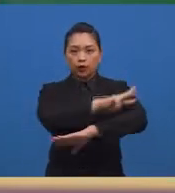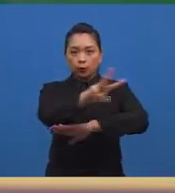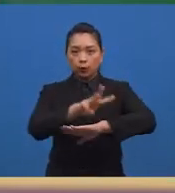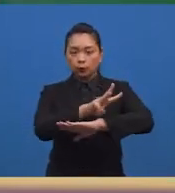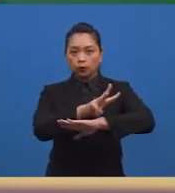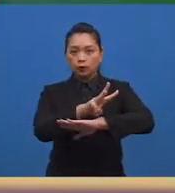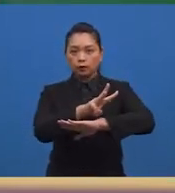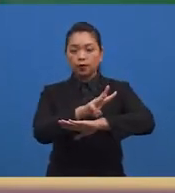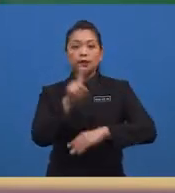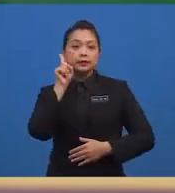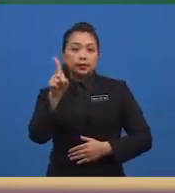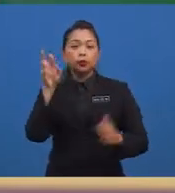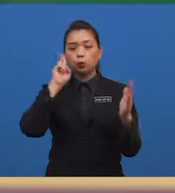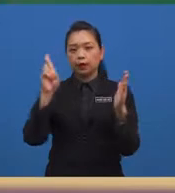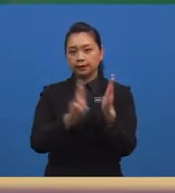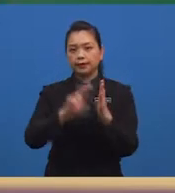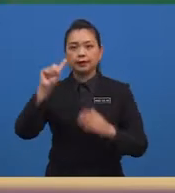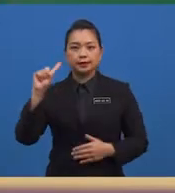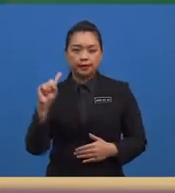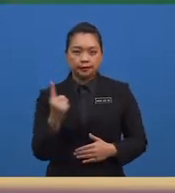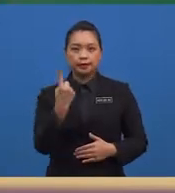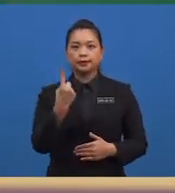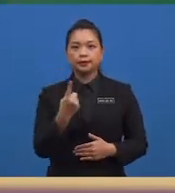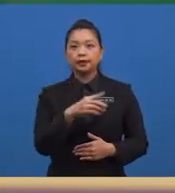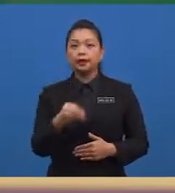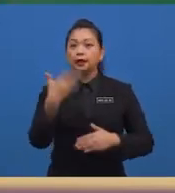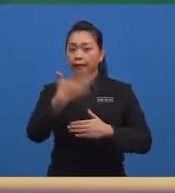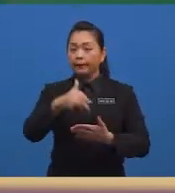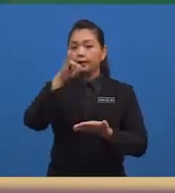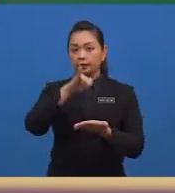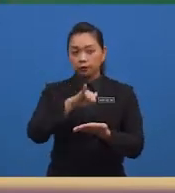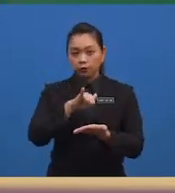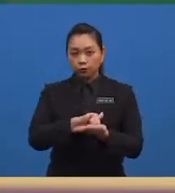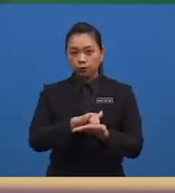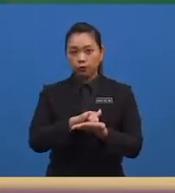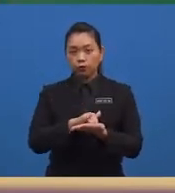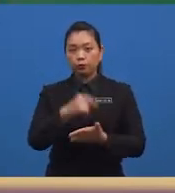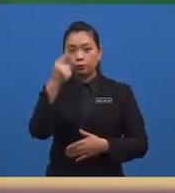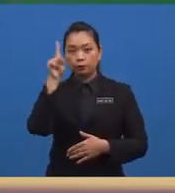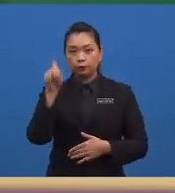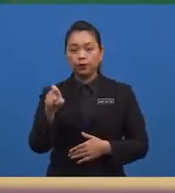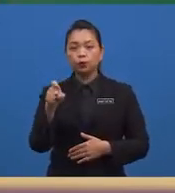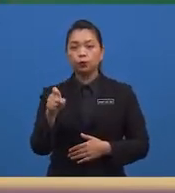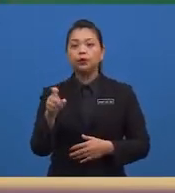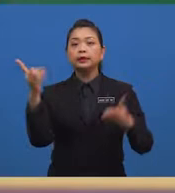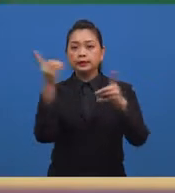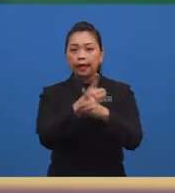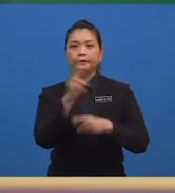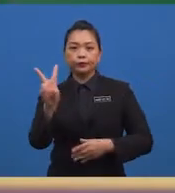belorek satu rajah sahaja dan kemudiannya perlu didarab dengan